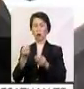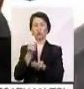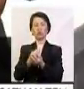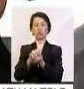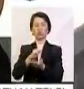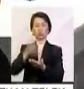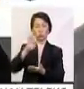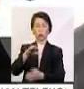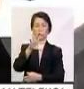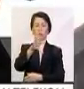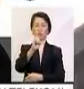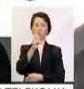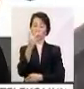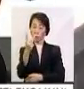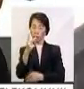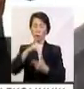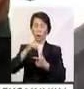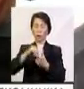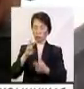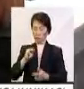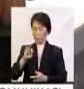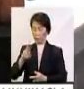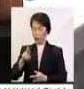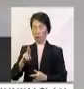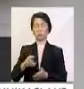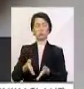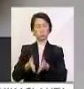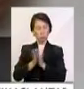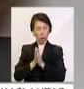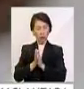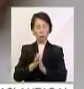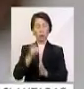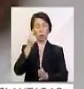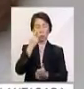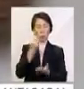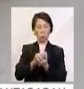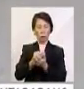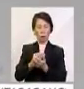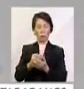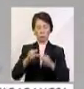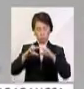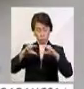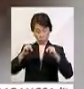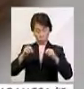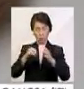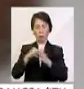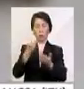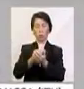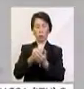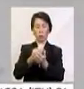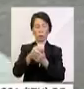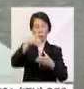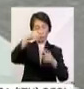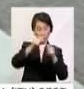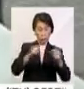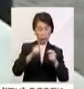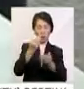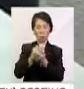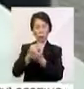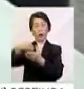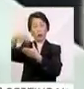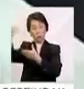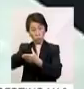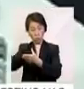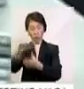melebihi RM50,000 atau amount yang disarankan melibatkan mata wang fizikal sama ada mata wang domestik atau asing